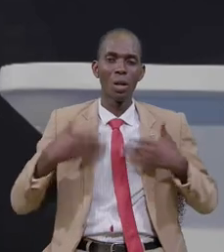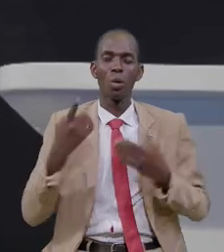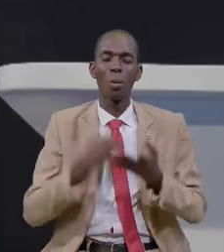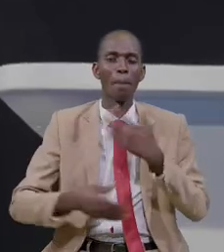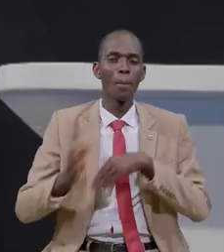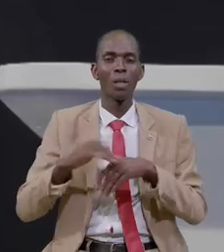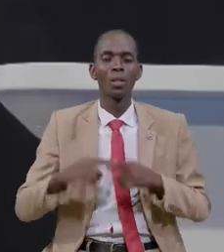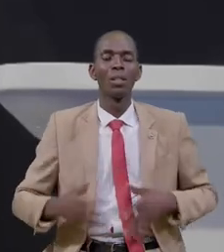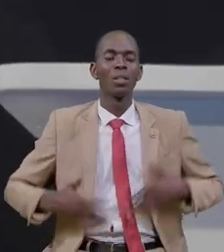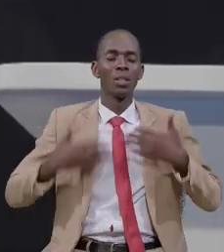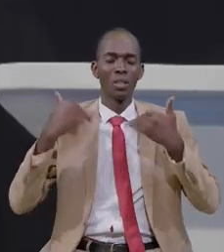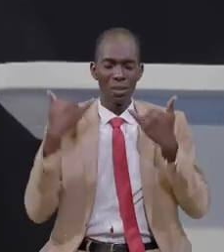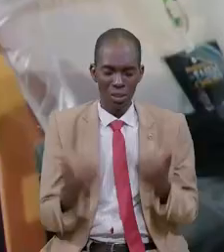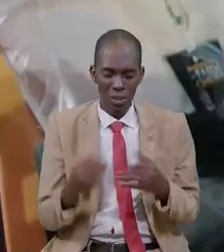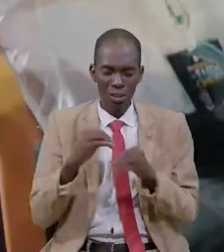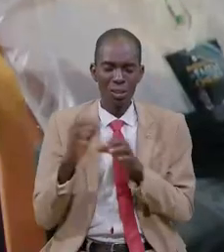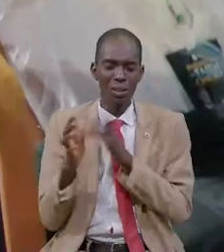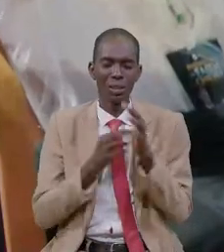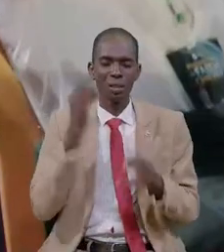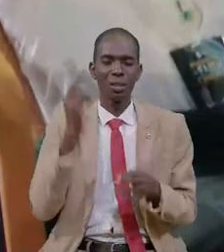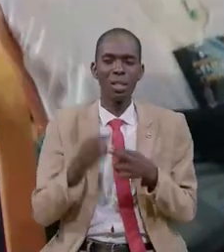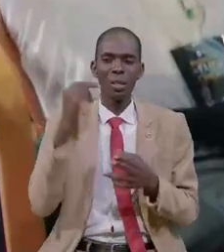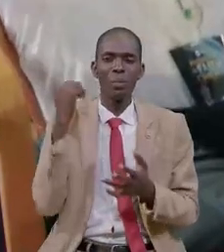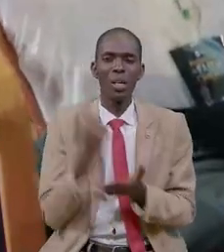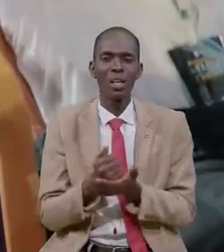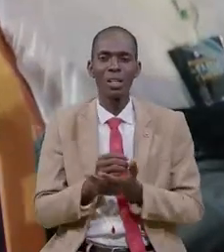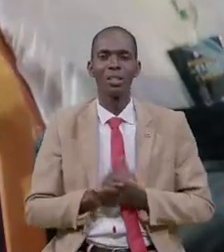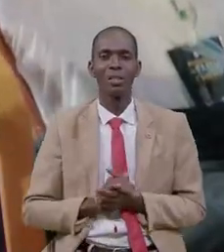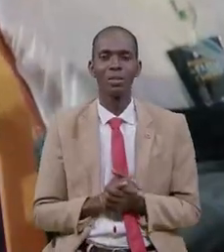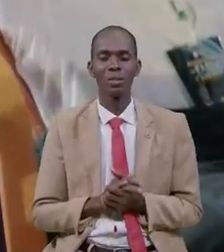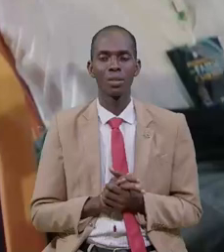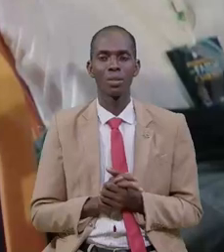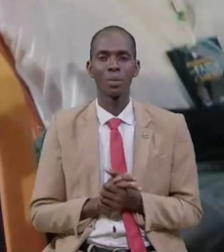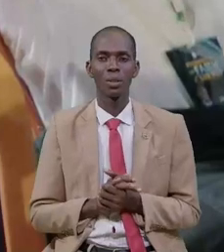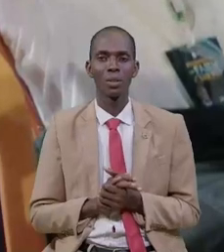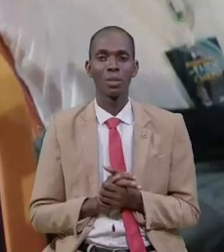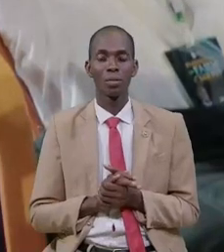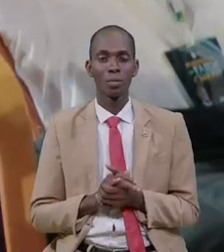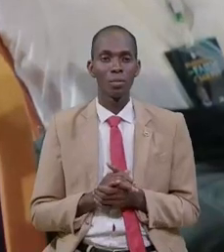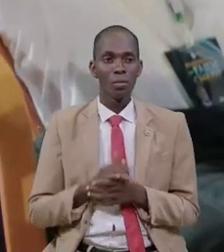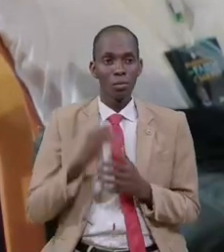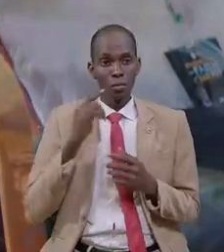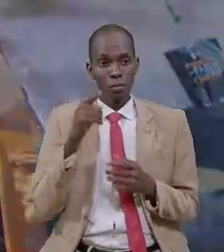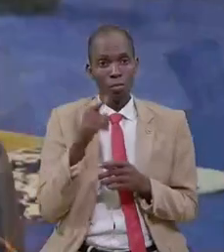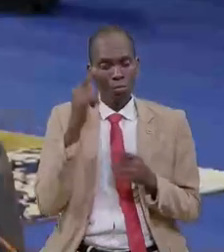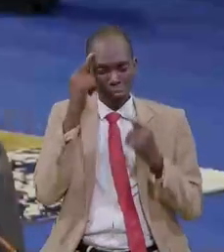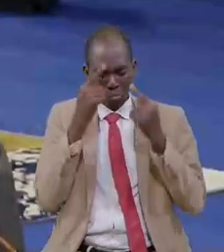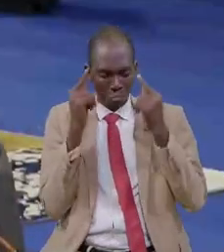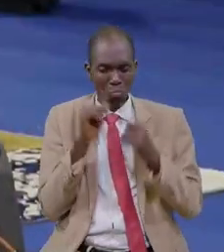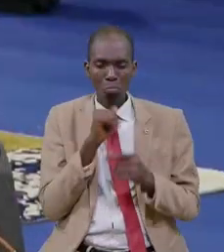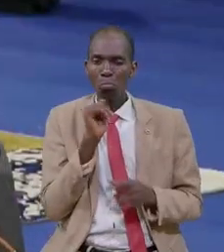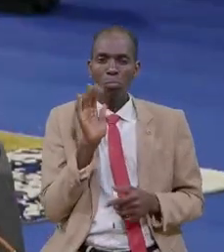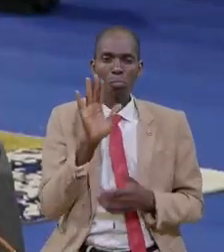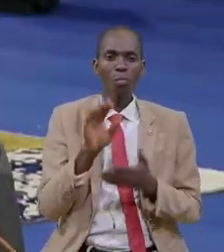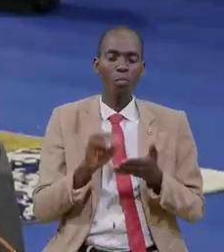reprendre vie ce soir au nom de Jésus. il ne considéra point que son corps était déjà